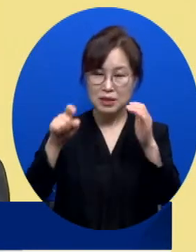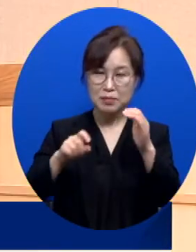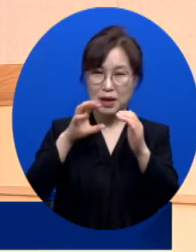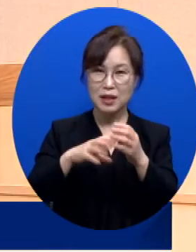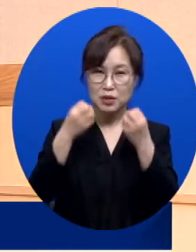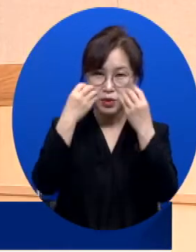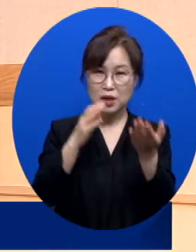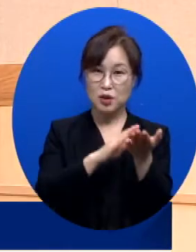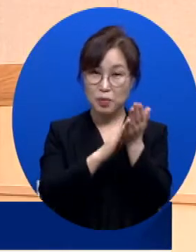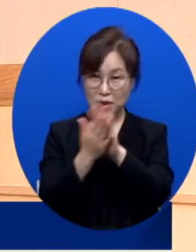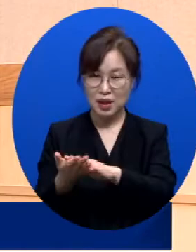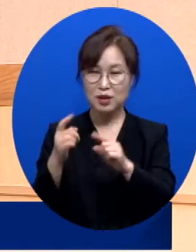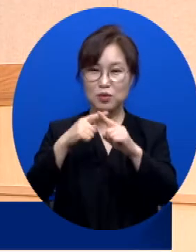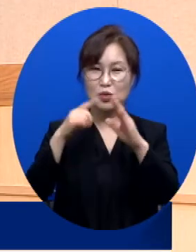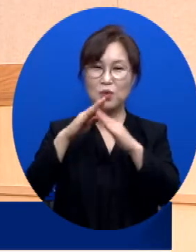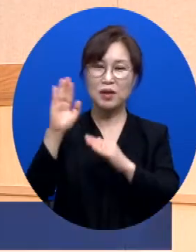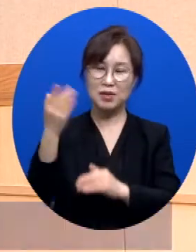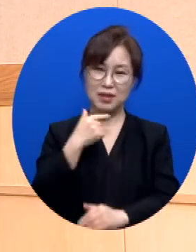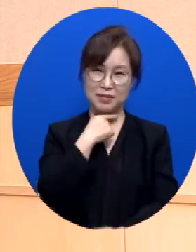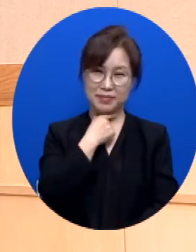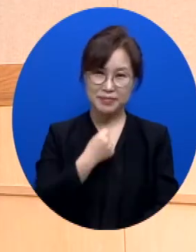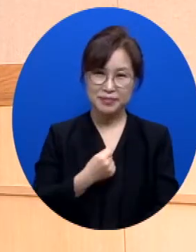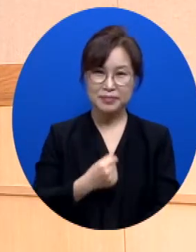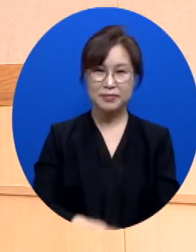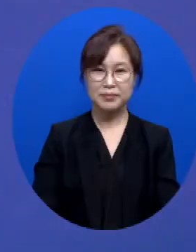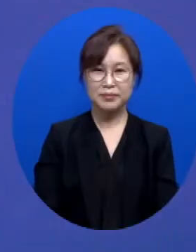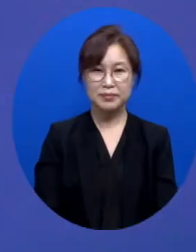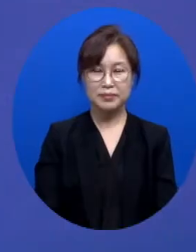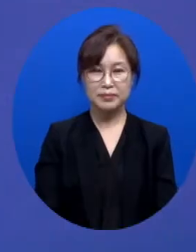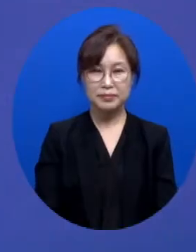그런 교회가 되기를 소망합니다.